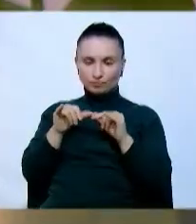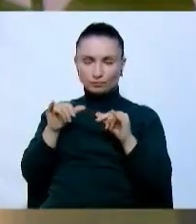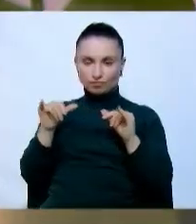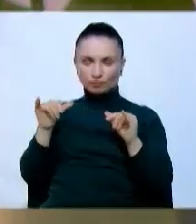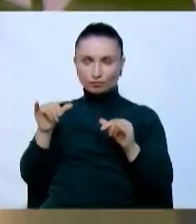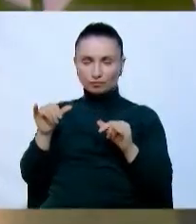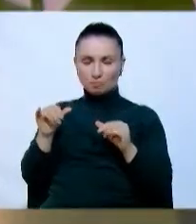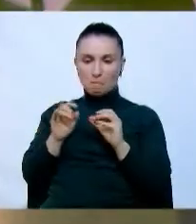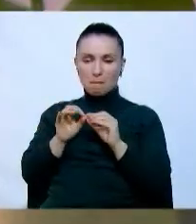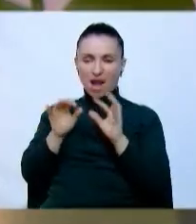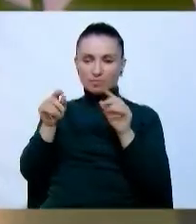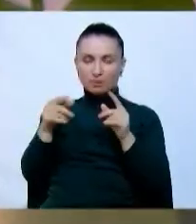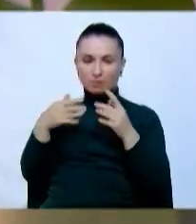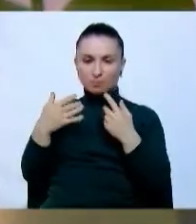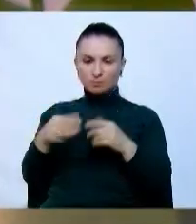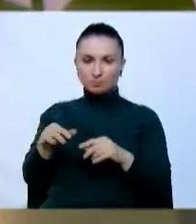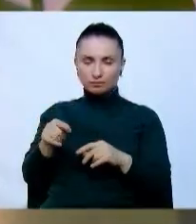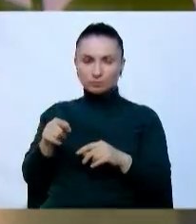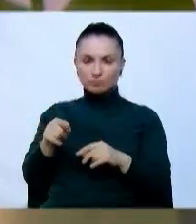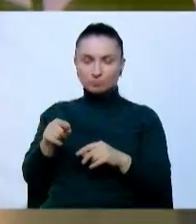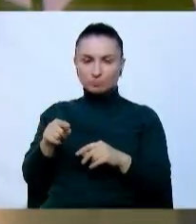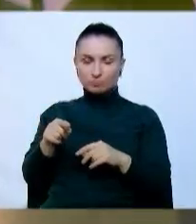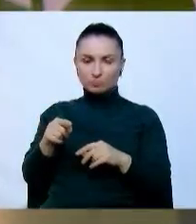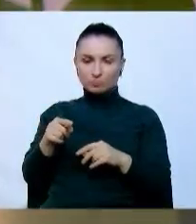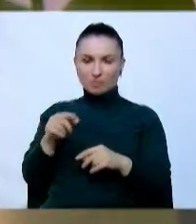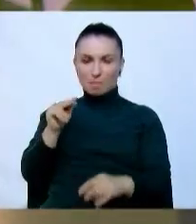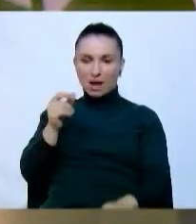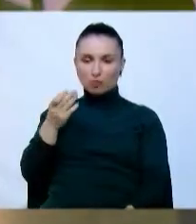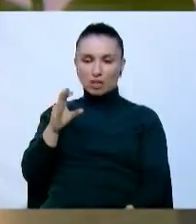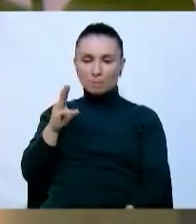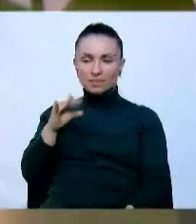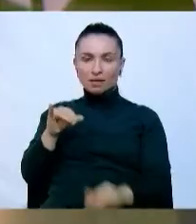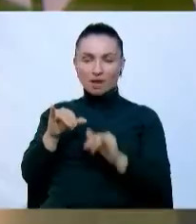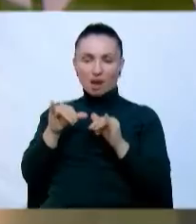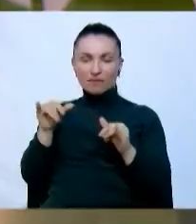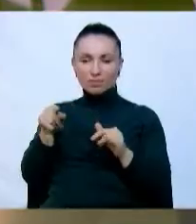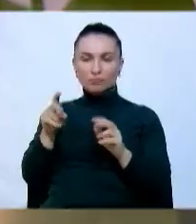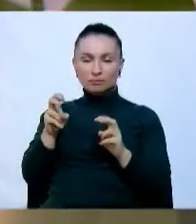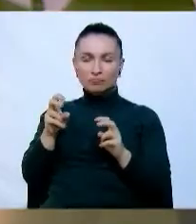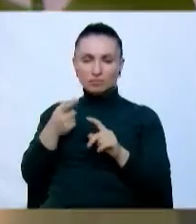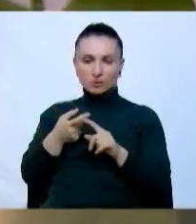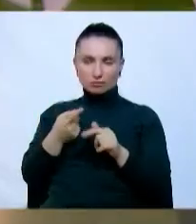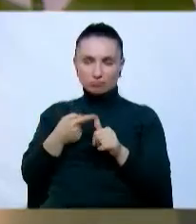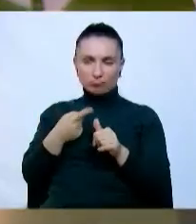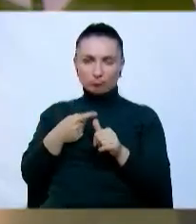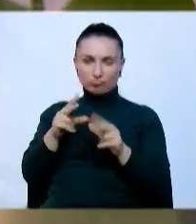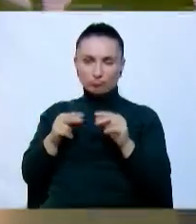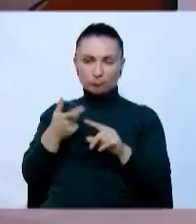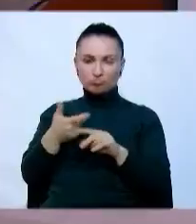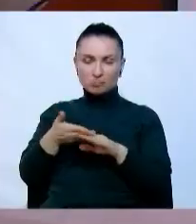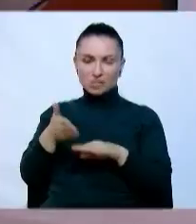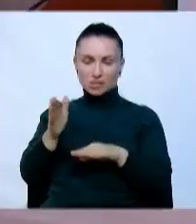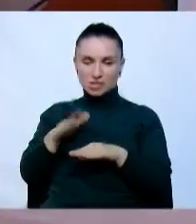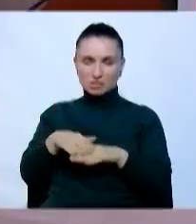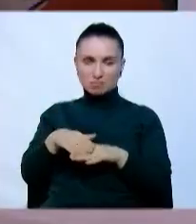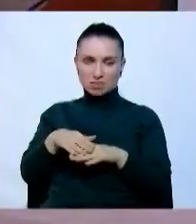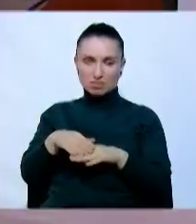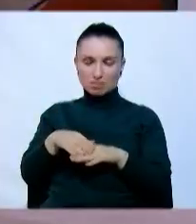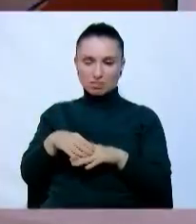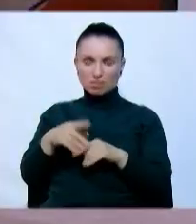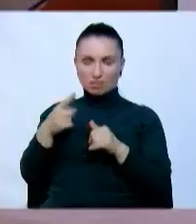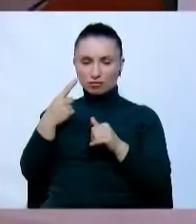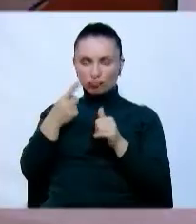რაც იწვევს პანოფთალმიტის განვითარებას და პანოფთალმიტის განვითარება ეს საკმაოდ მძიმე მდგომარეობაა. ანუ ყველა შრე, როდესაც